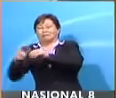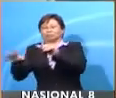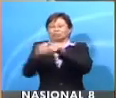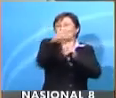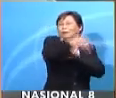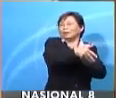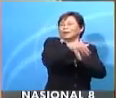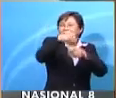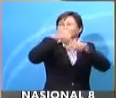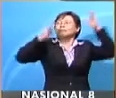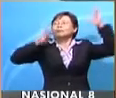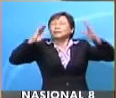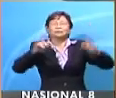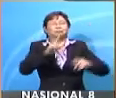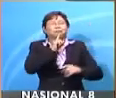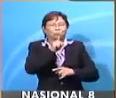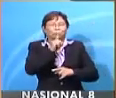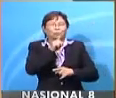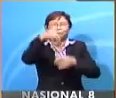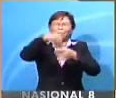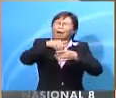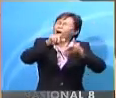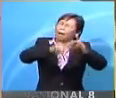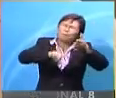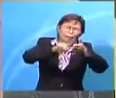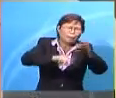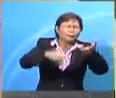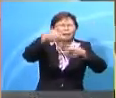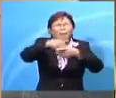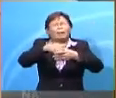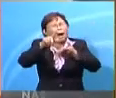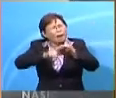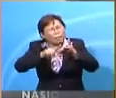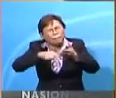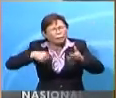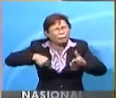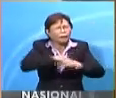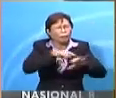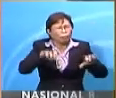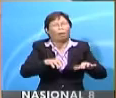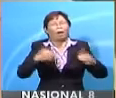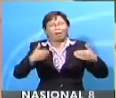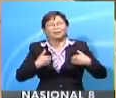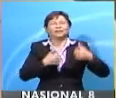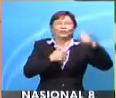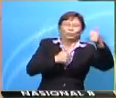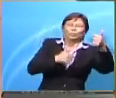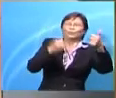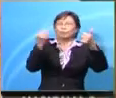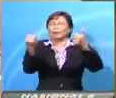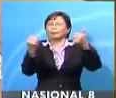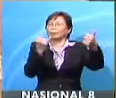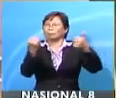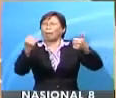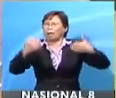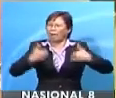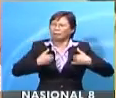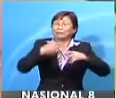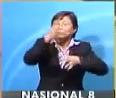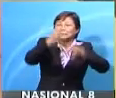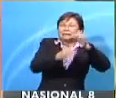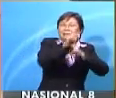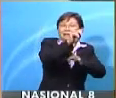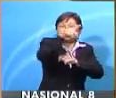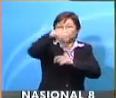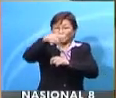kita? Dan sudah tentulah di dalam apa saja perkara yang kita buat, ada untung dan ada rugi. Tetapi sekiranya TPP ini